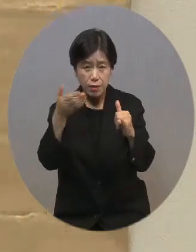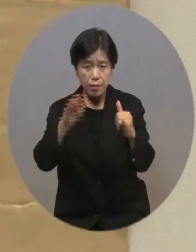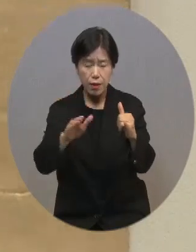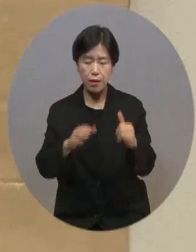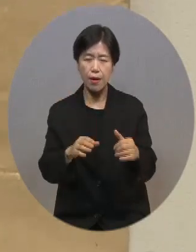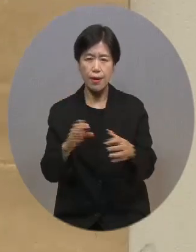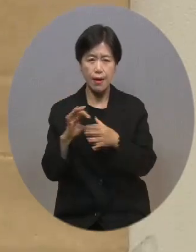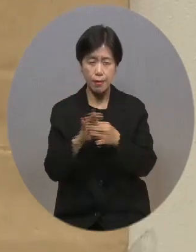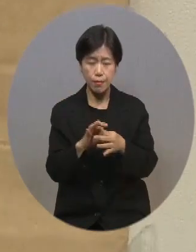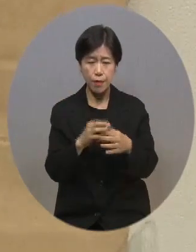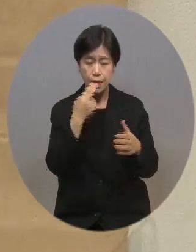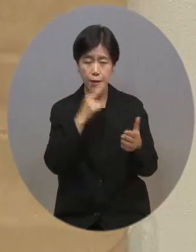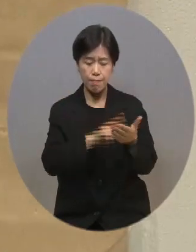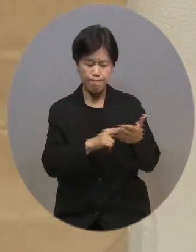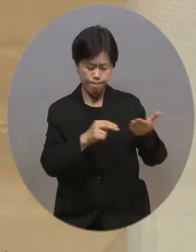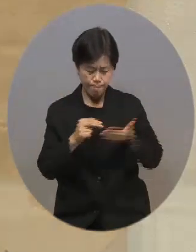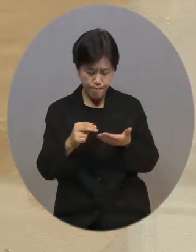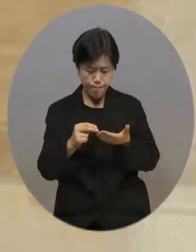품었습니다.